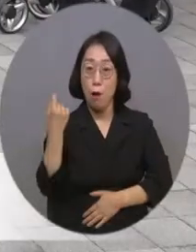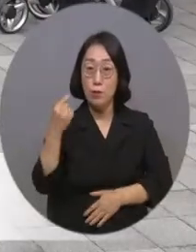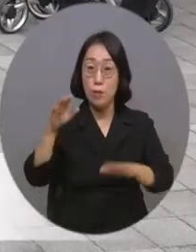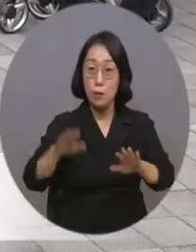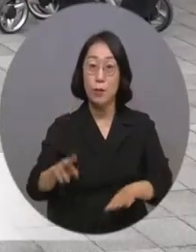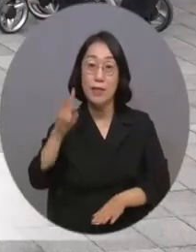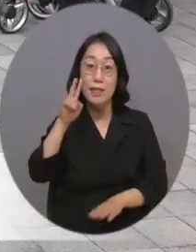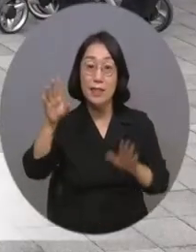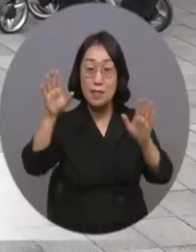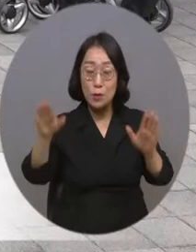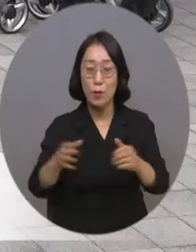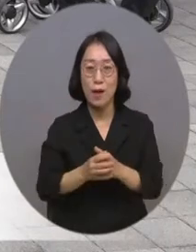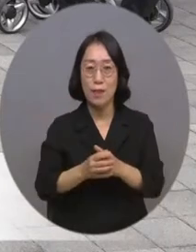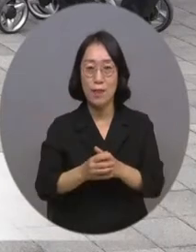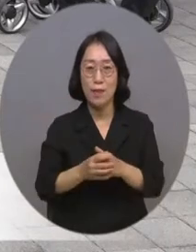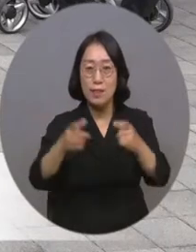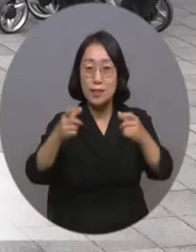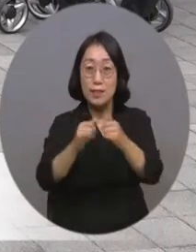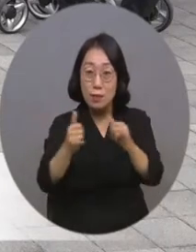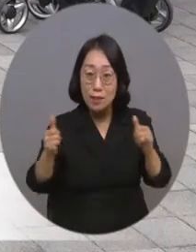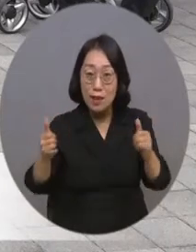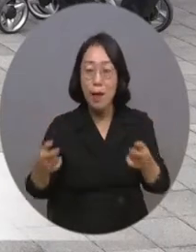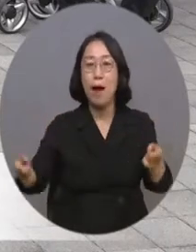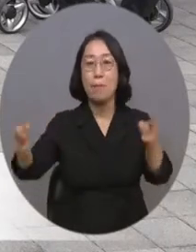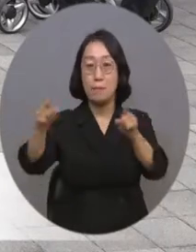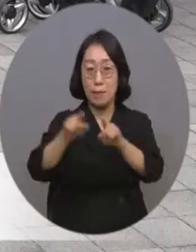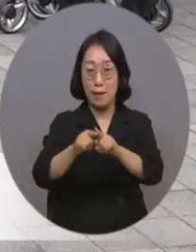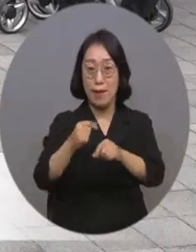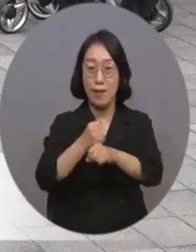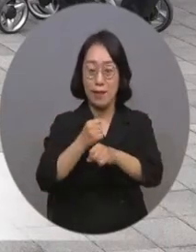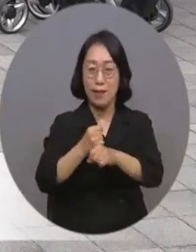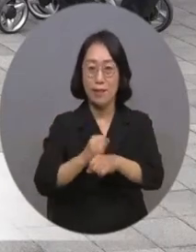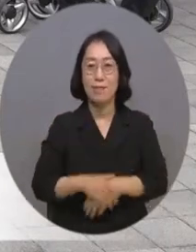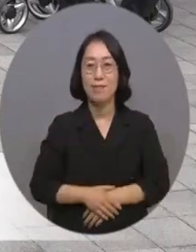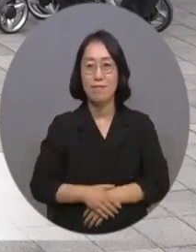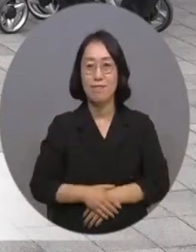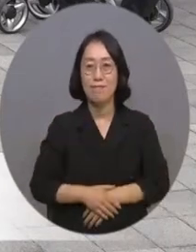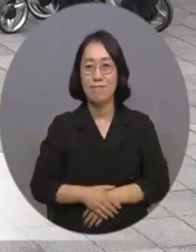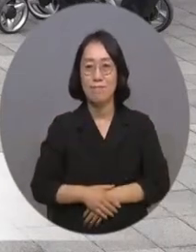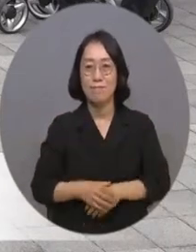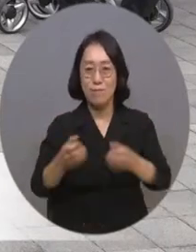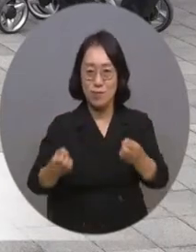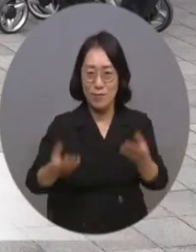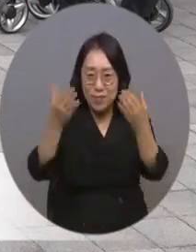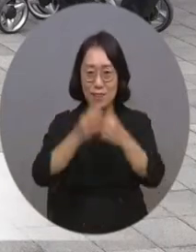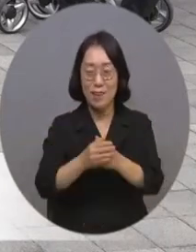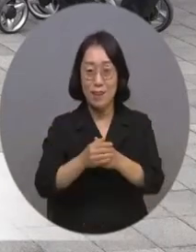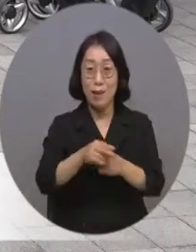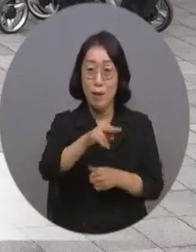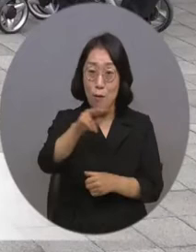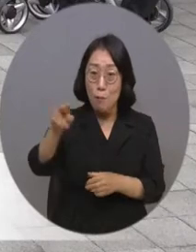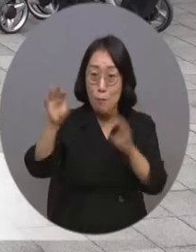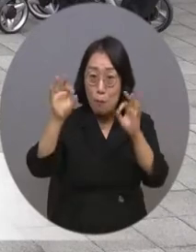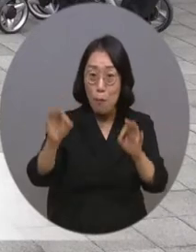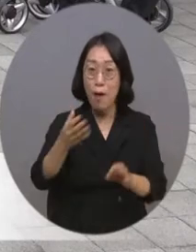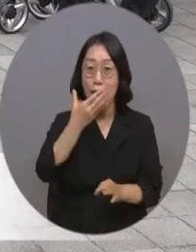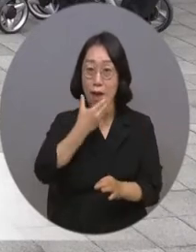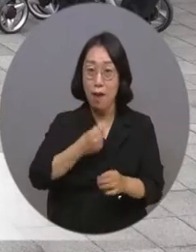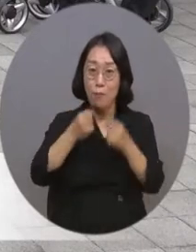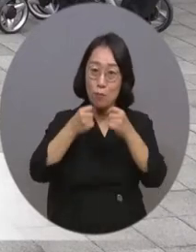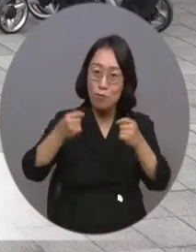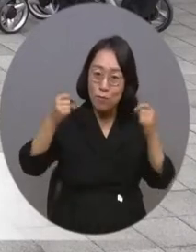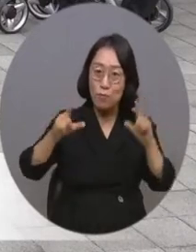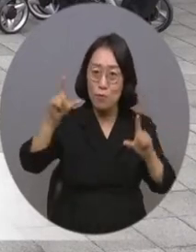이틀간 시민과 함께하는 문화 한마당입니다. 오늘도 시민들이 아주 행복해하시는 모습이 아주